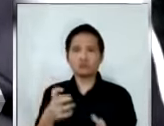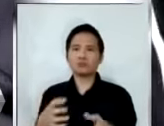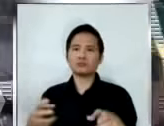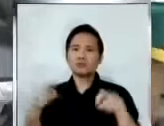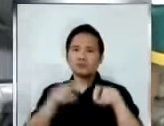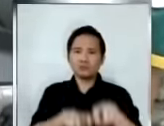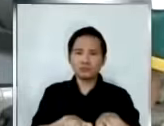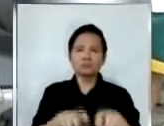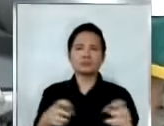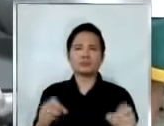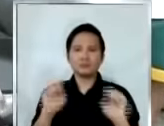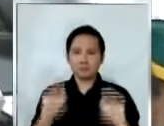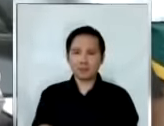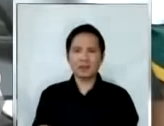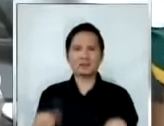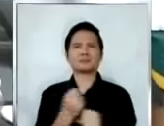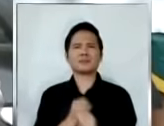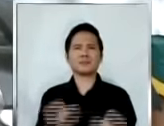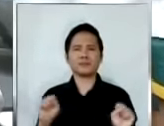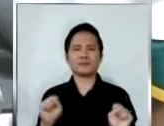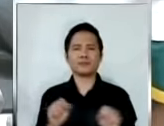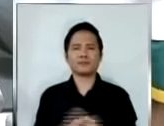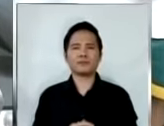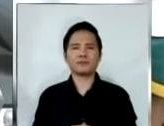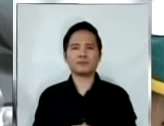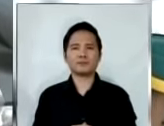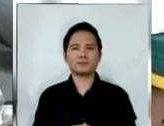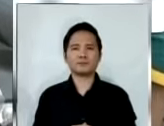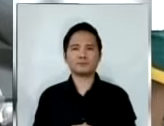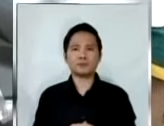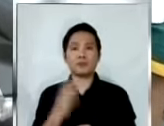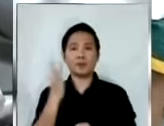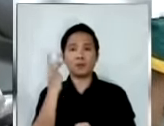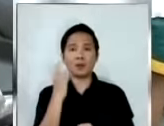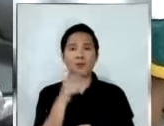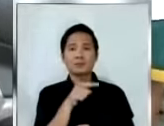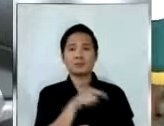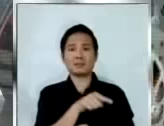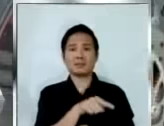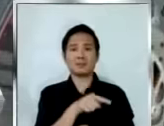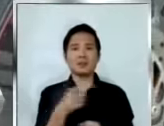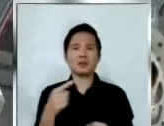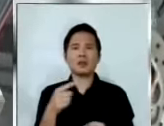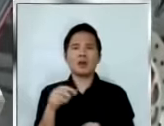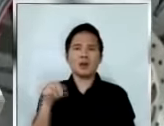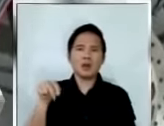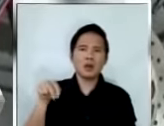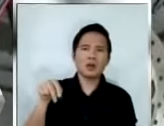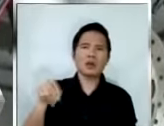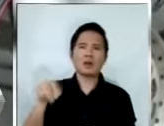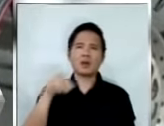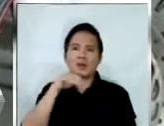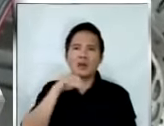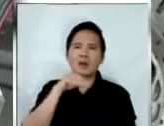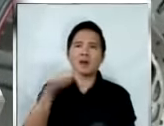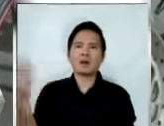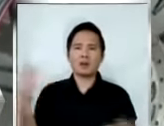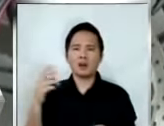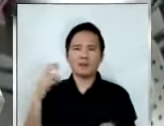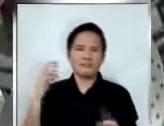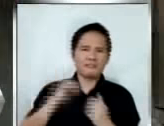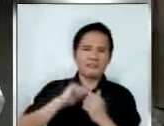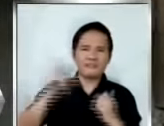po. Si Aling Feli, ay napakalayo raw ng nilalakad papuntang palengke o butika. Kung pwede lang daw sana makaangkas sa motor ng